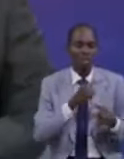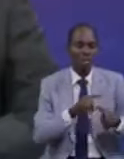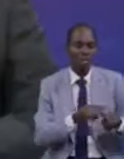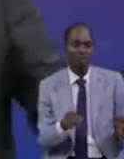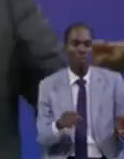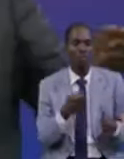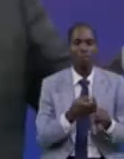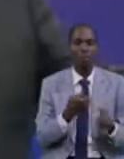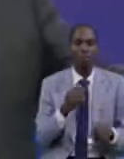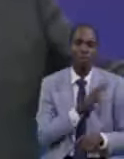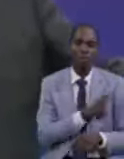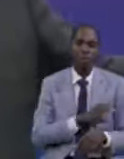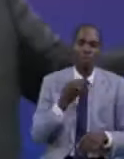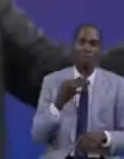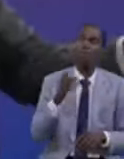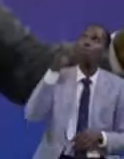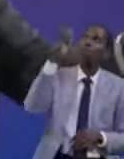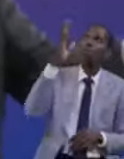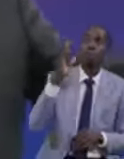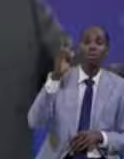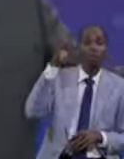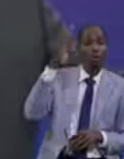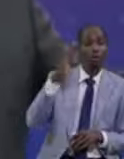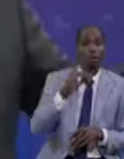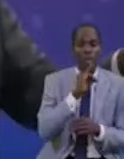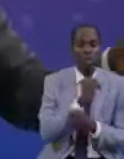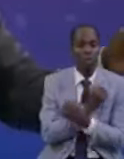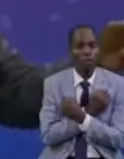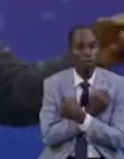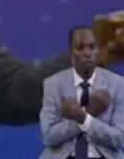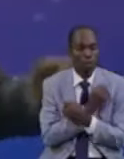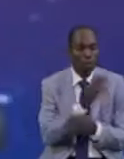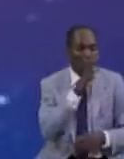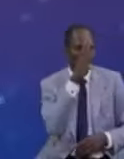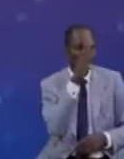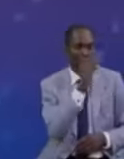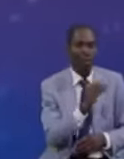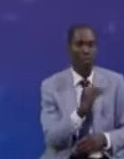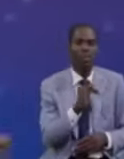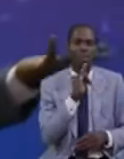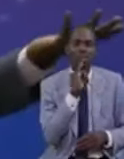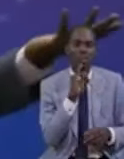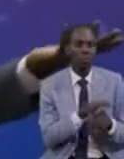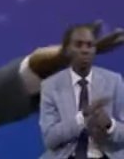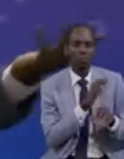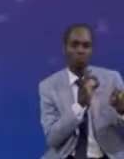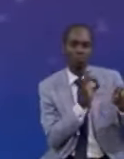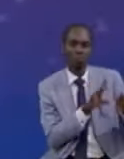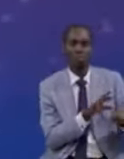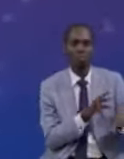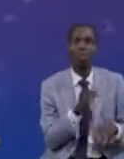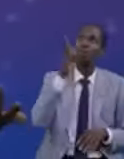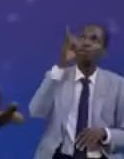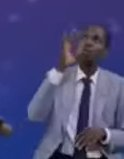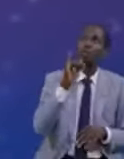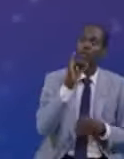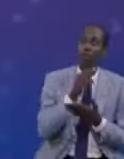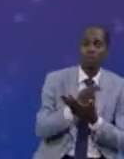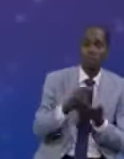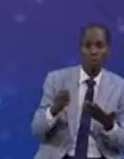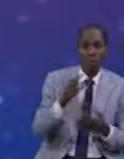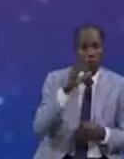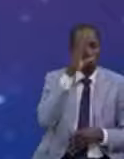Dieu Dieu Amour l'homme est de la haine Dieu est saint l'homme est